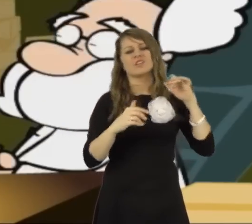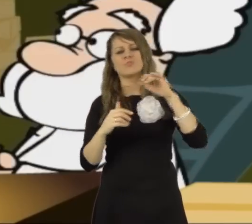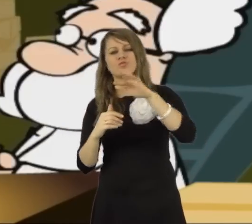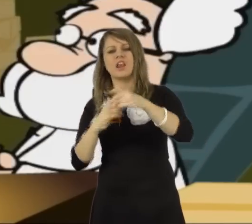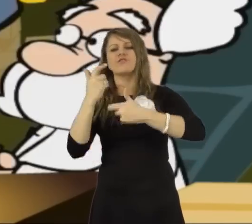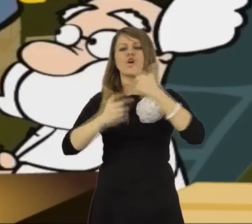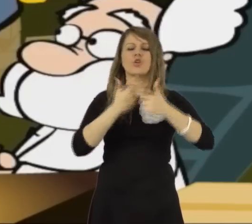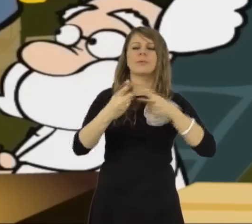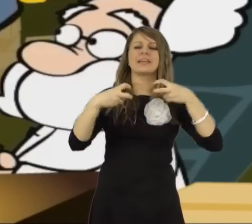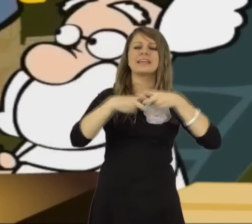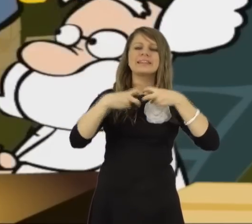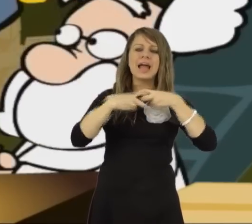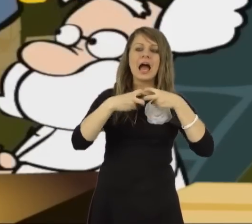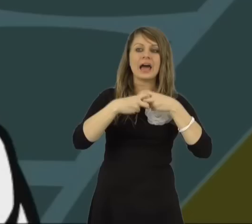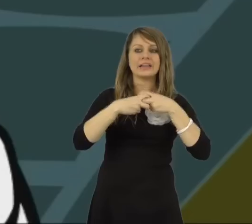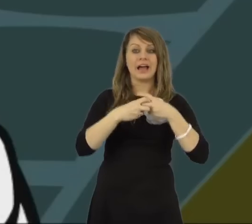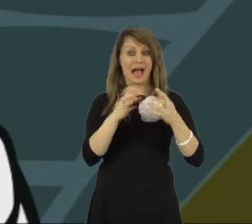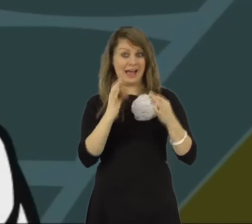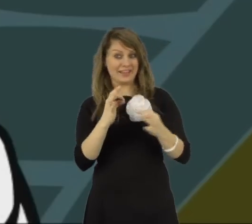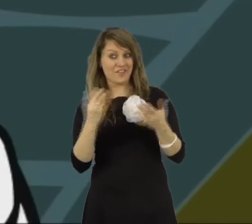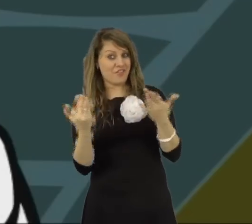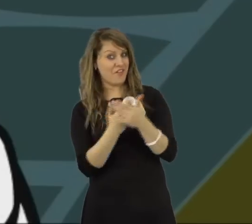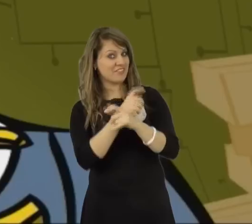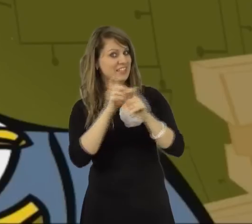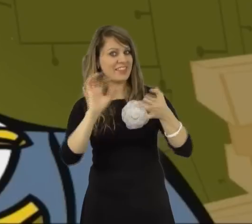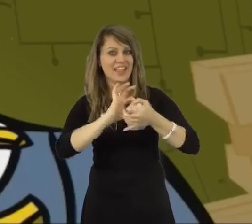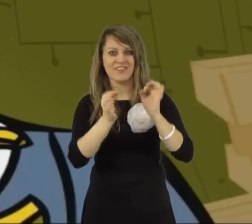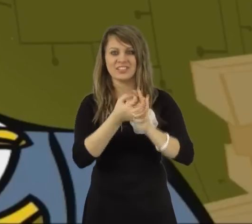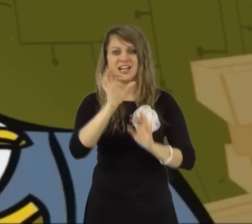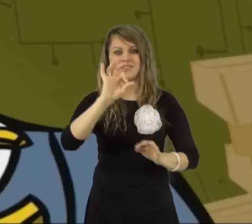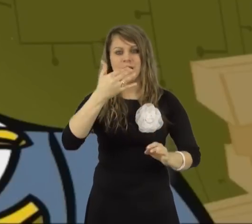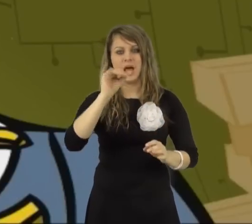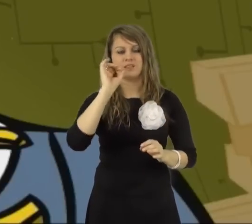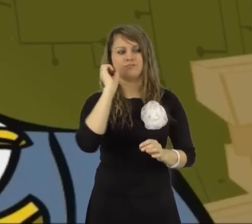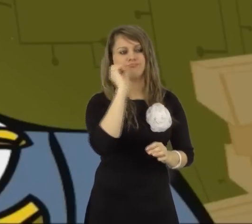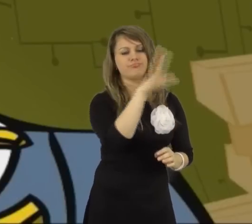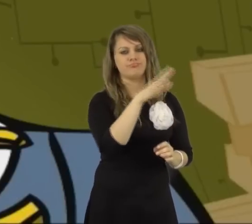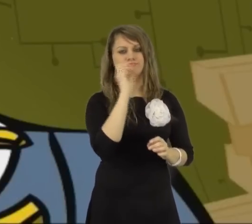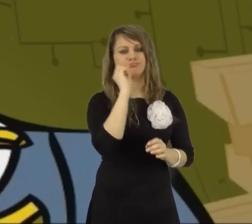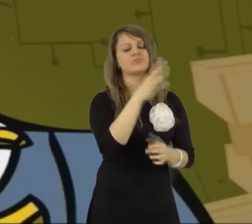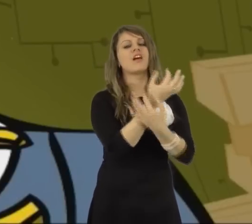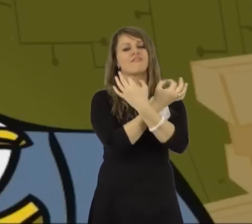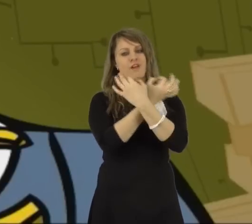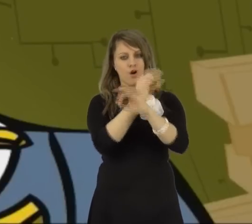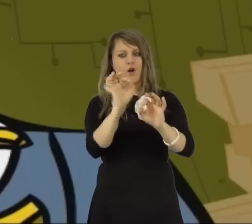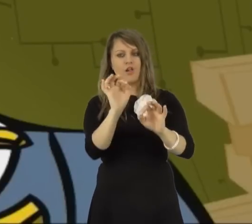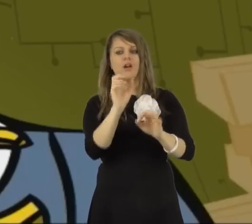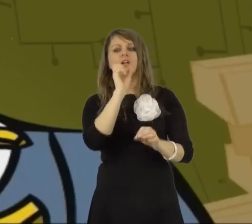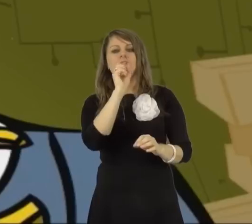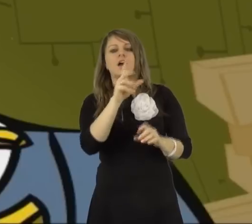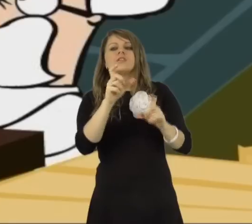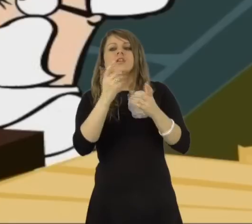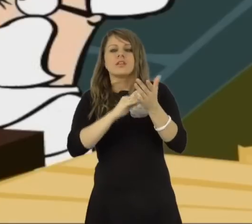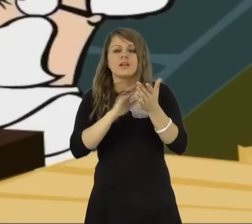można już teraz płacić nawet SMS-em. Co? To chyba niemożliwe. Możliwe. Co prawda SMS-em możesz